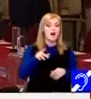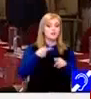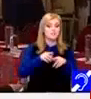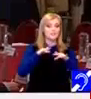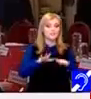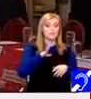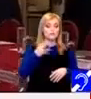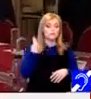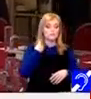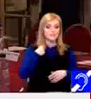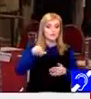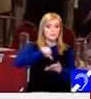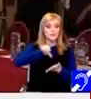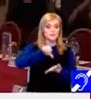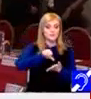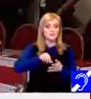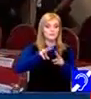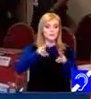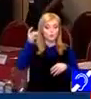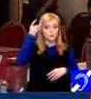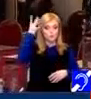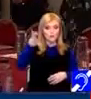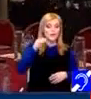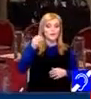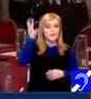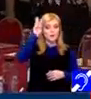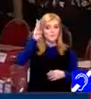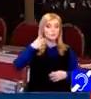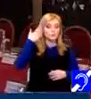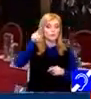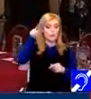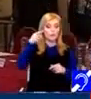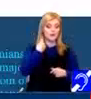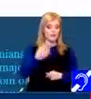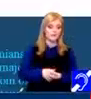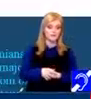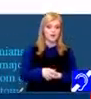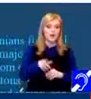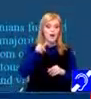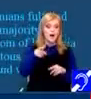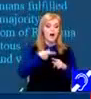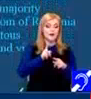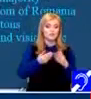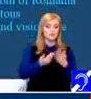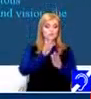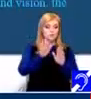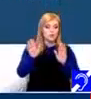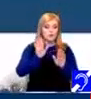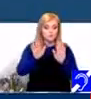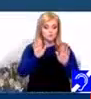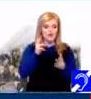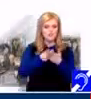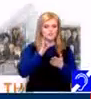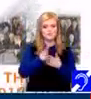Londra, în prezența reprezentanților Institutului Cultural Român și ai Ambasadei României în Regatul Unit. The Making of United Romania arată cea